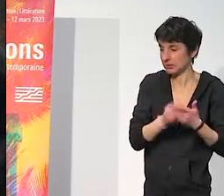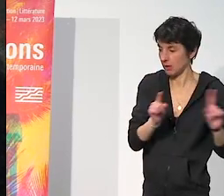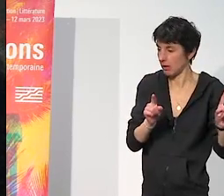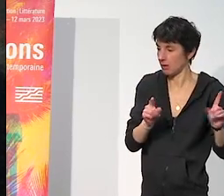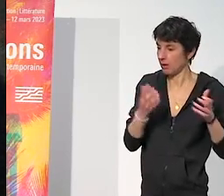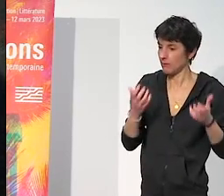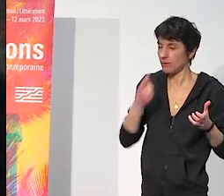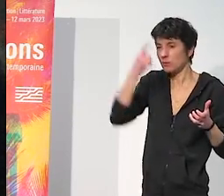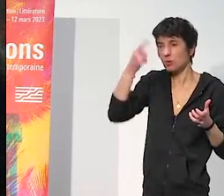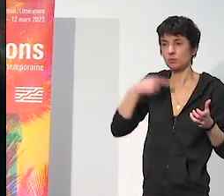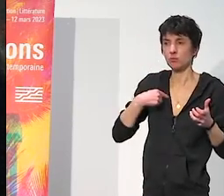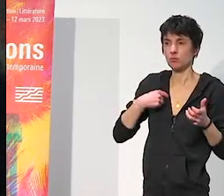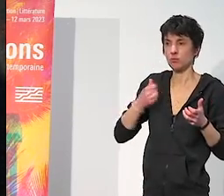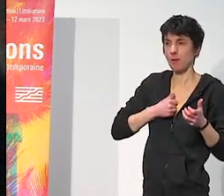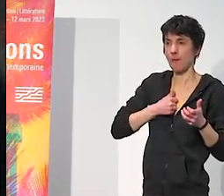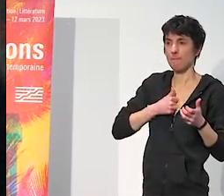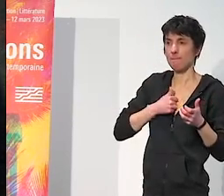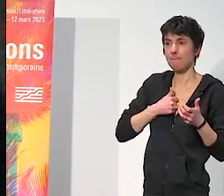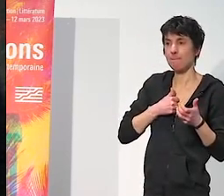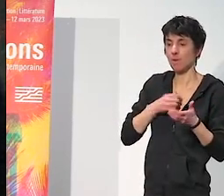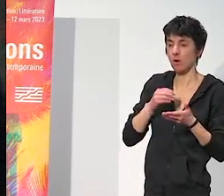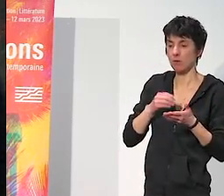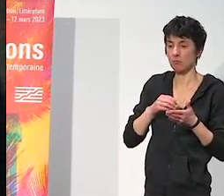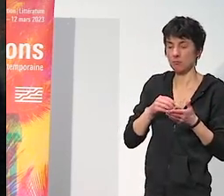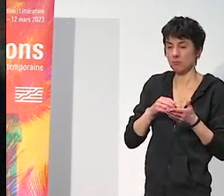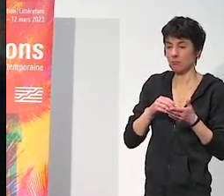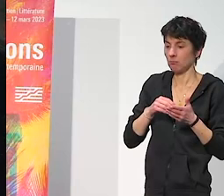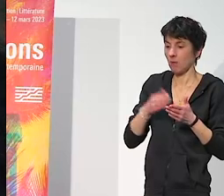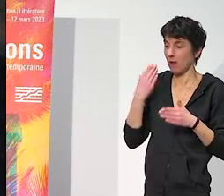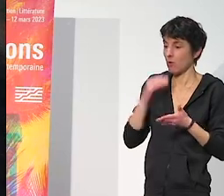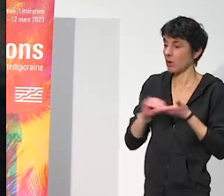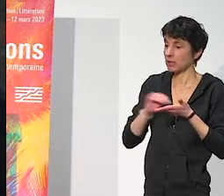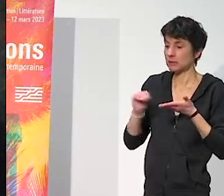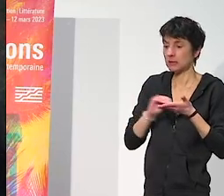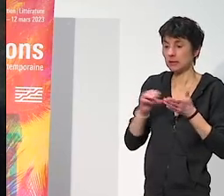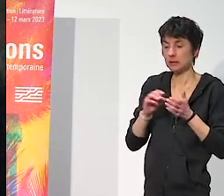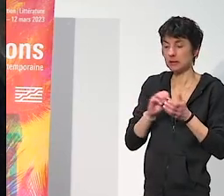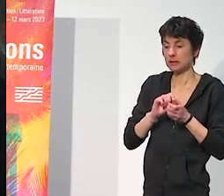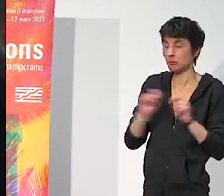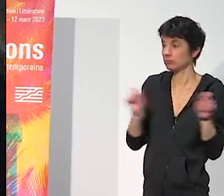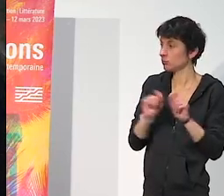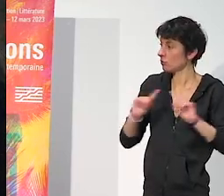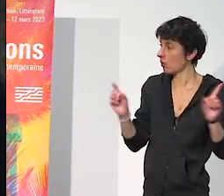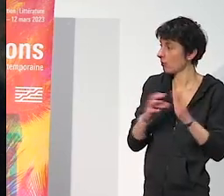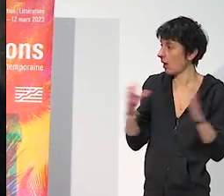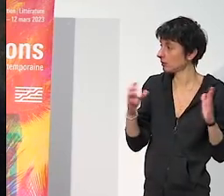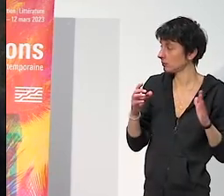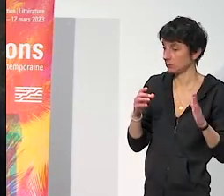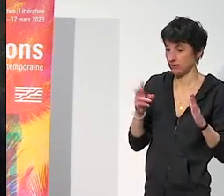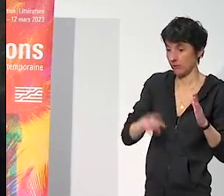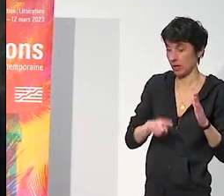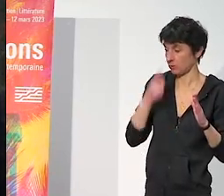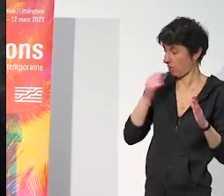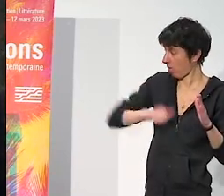Je pense que je n'ai jamais écrit un tract, en fait, dans tout mon parcours, parce que j'aurais été très